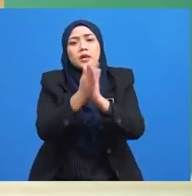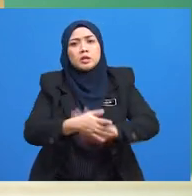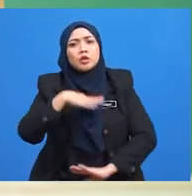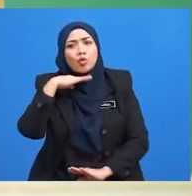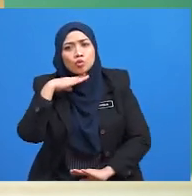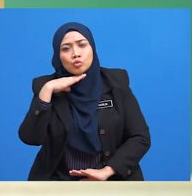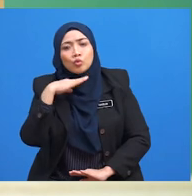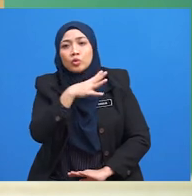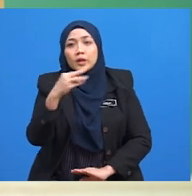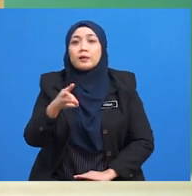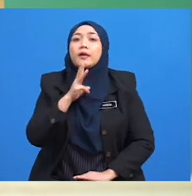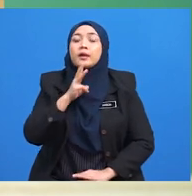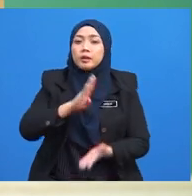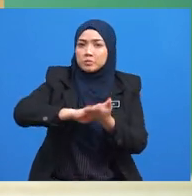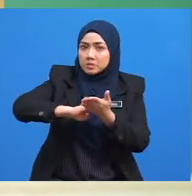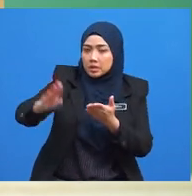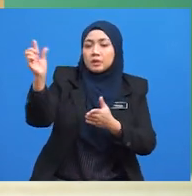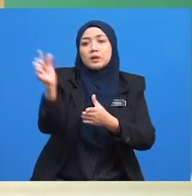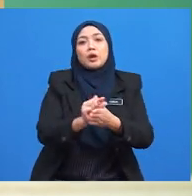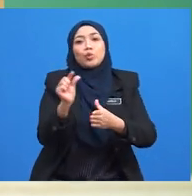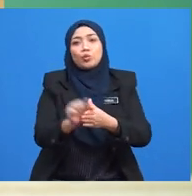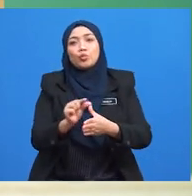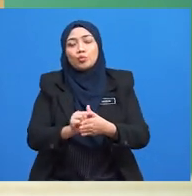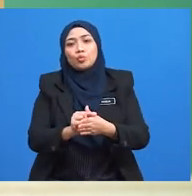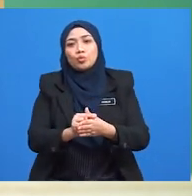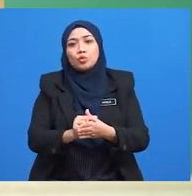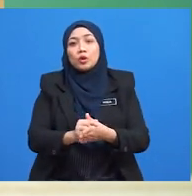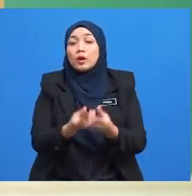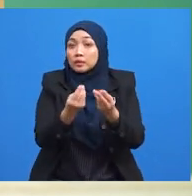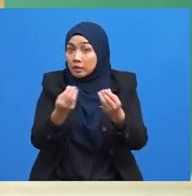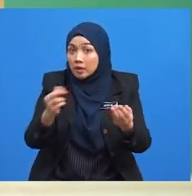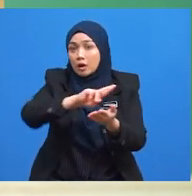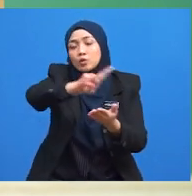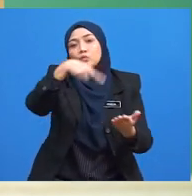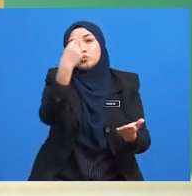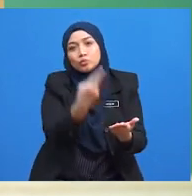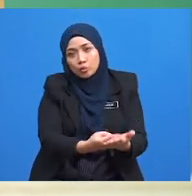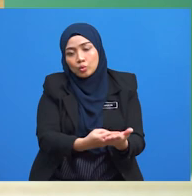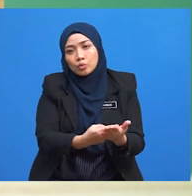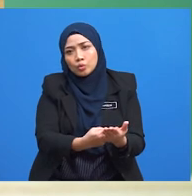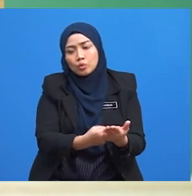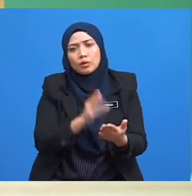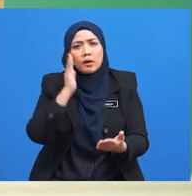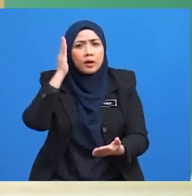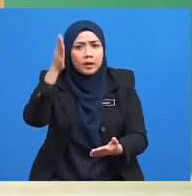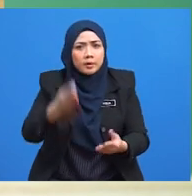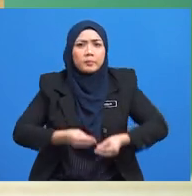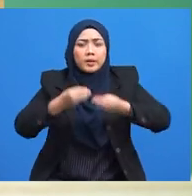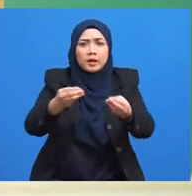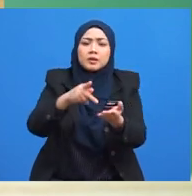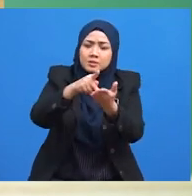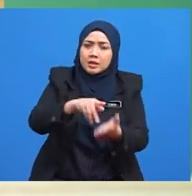bersih terganggu. Selain itu, tanah runtuh juga akan memberikan kesan yang mendalam kepada